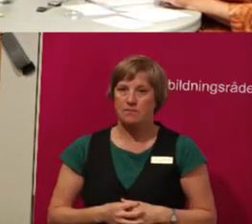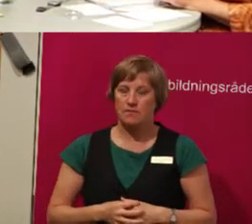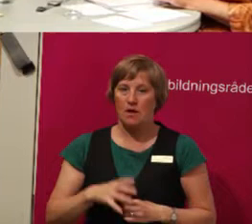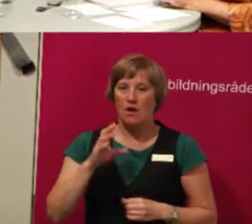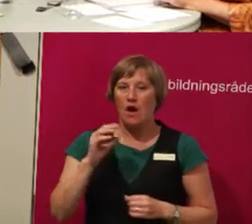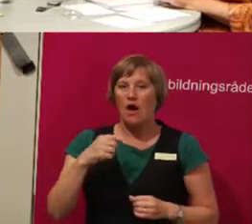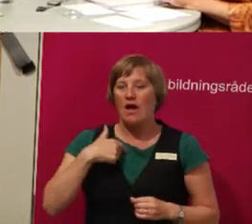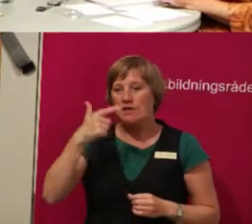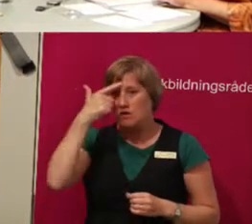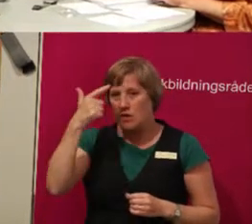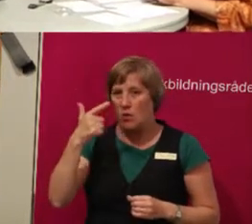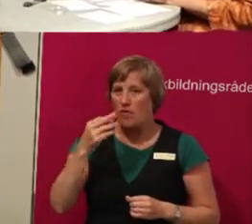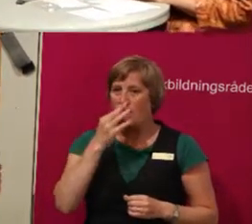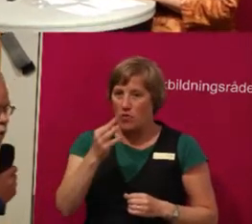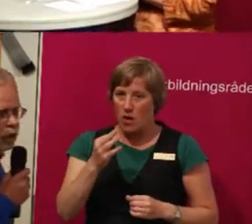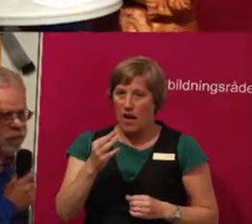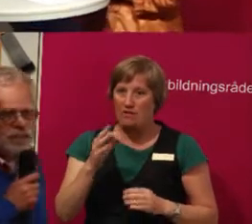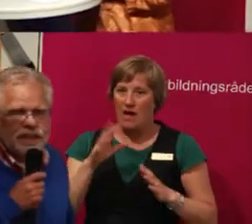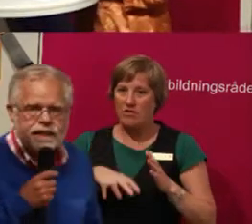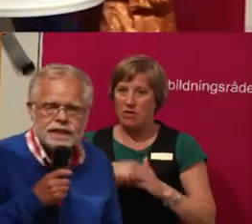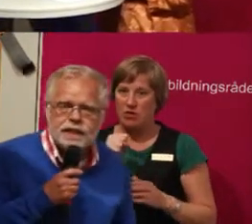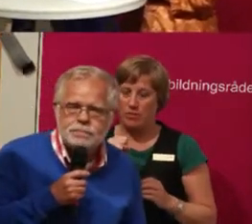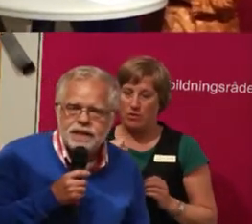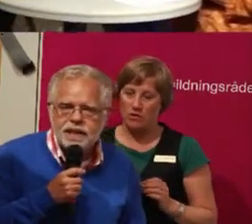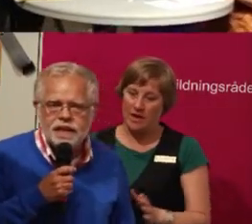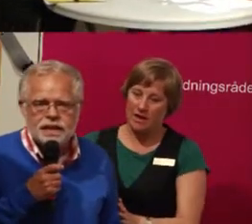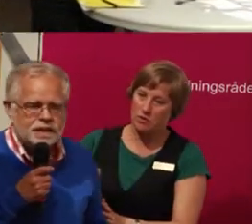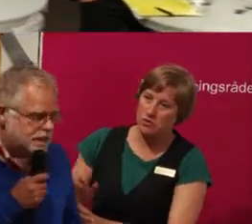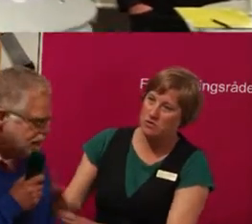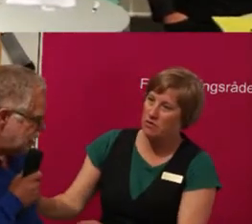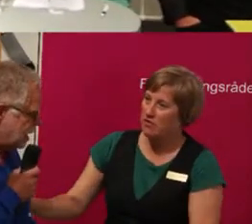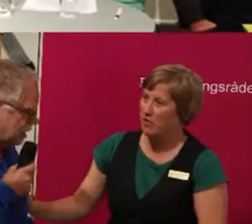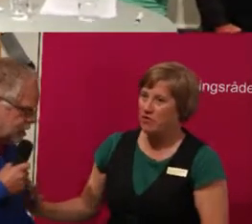Jag tror att frågan tangerades, men jag tror att det är oerhört väsentligt att